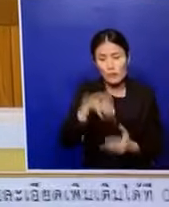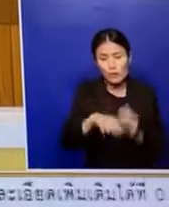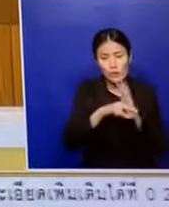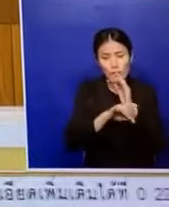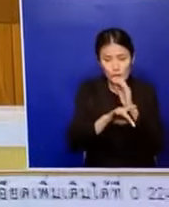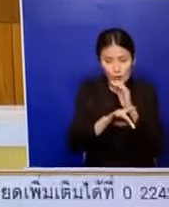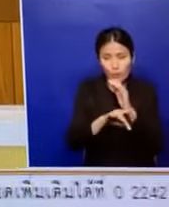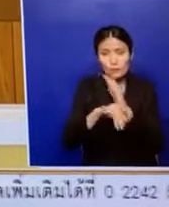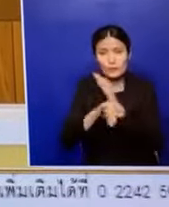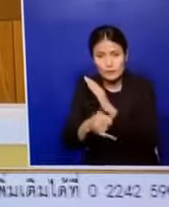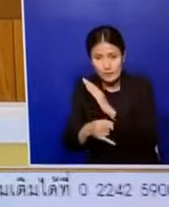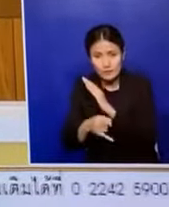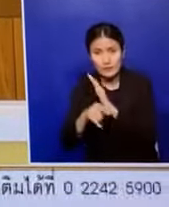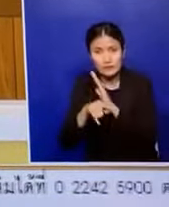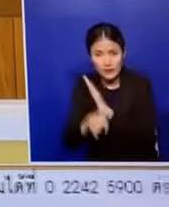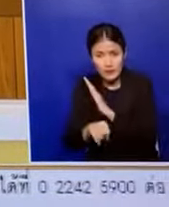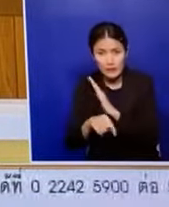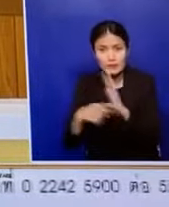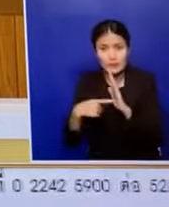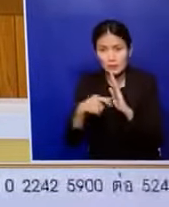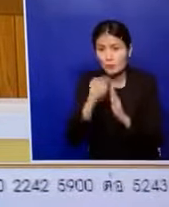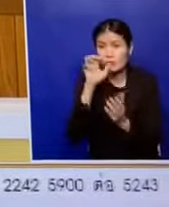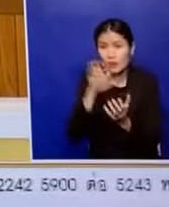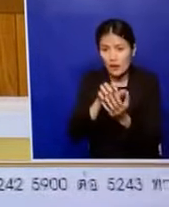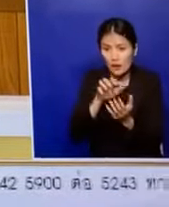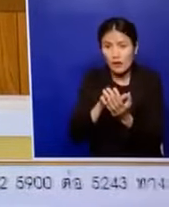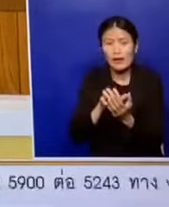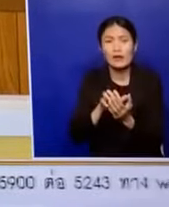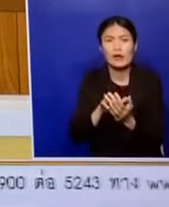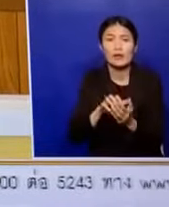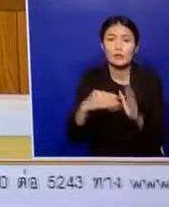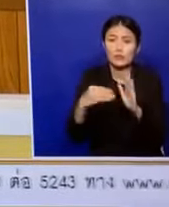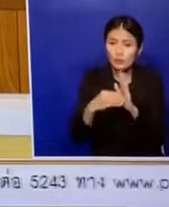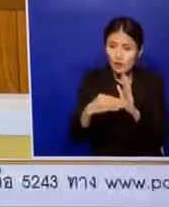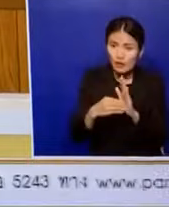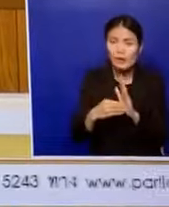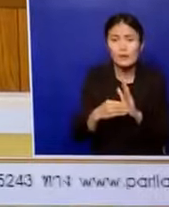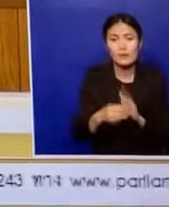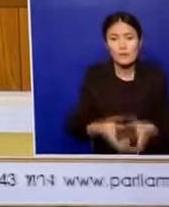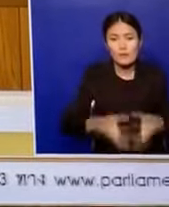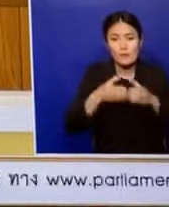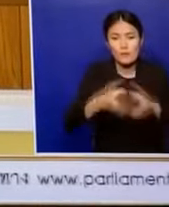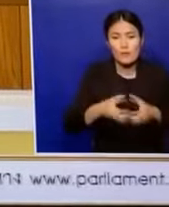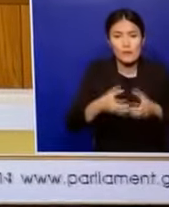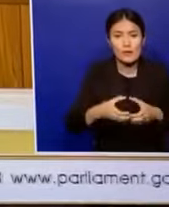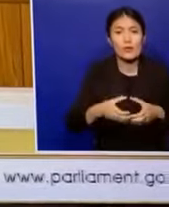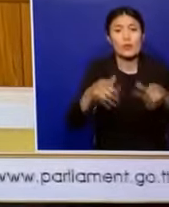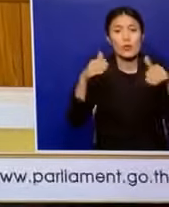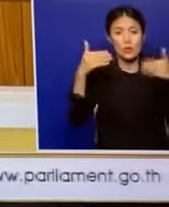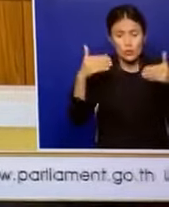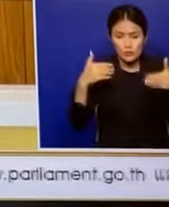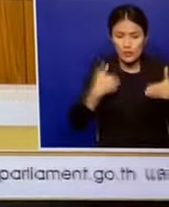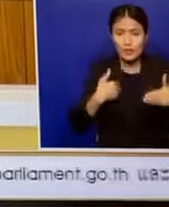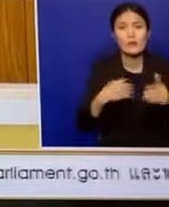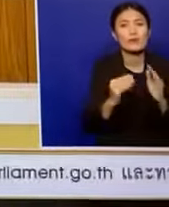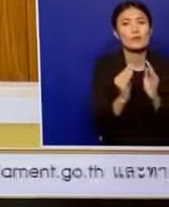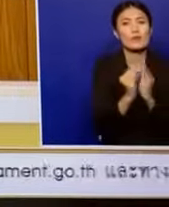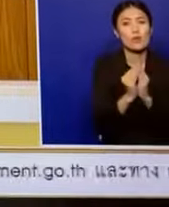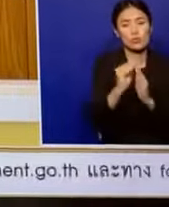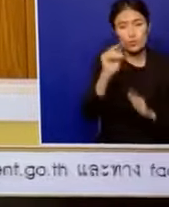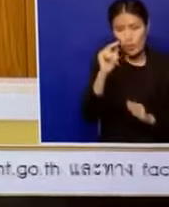รีตราด สมุทรปราการบ่อนลอยฟ้ากรุงเทพบ่อนไฮโลพาณิชย์ทนบ่อนแจ้งพนะบ่อนบางบัวทองบ่อนไก่ชนทุ่ง